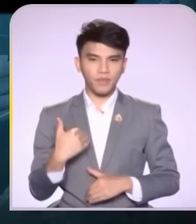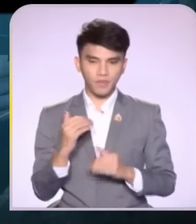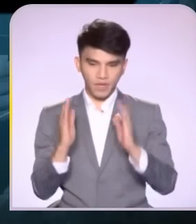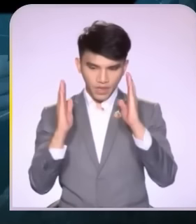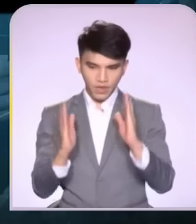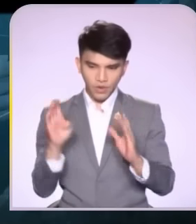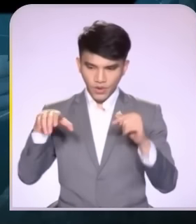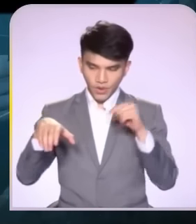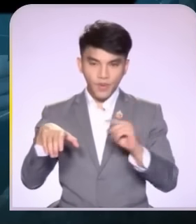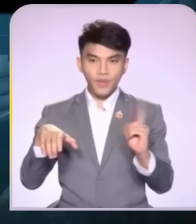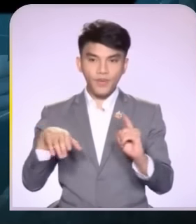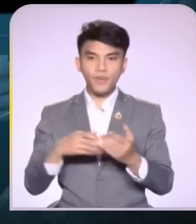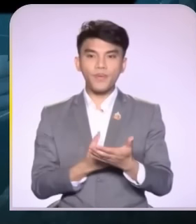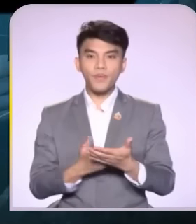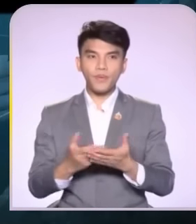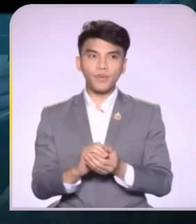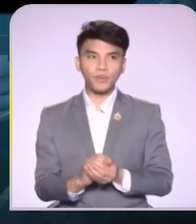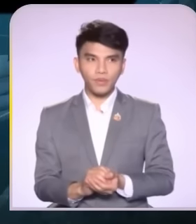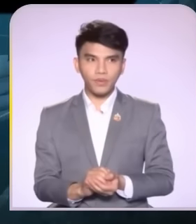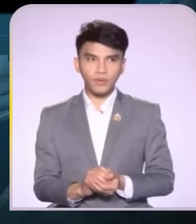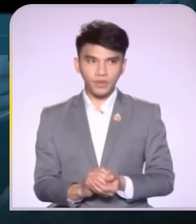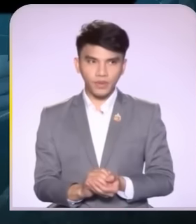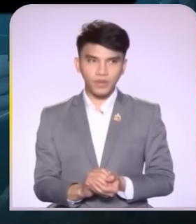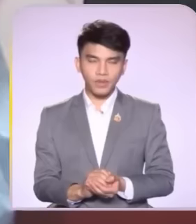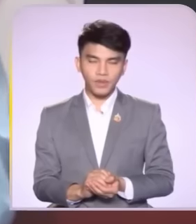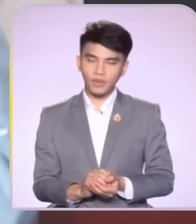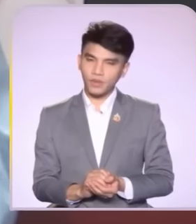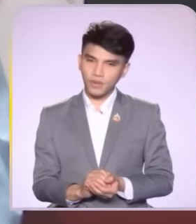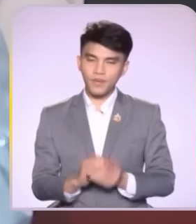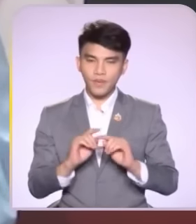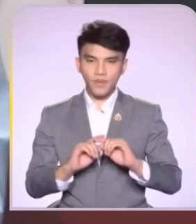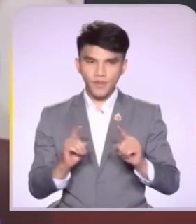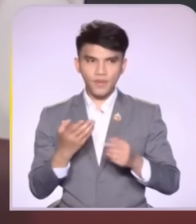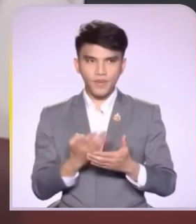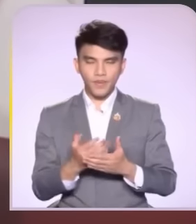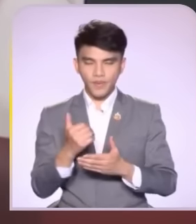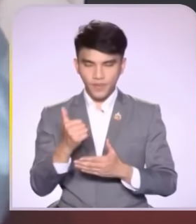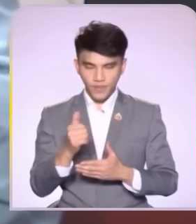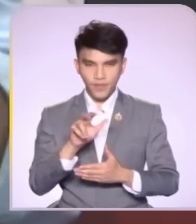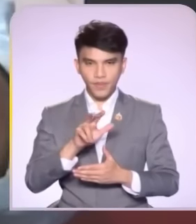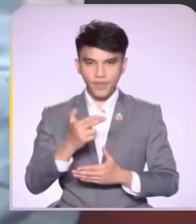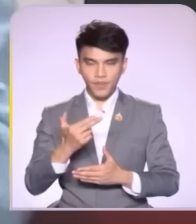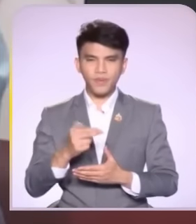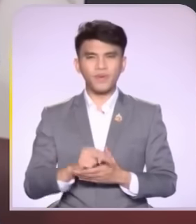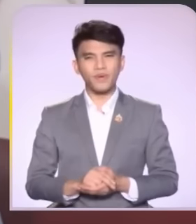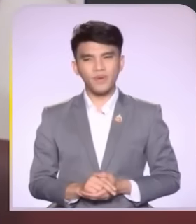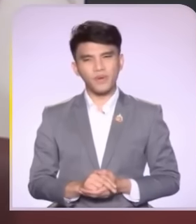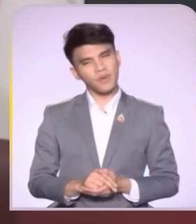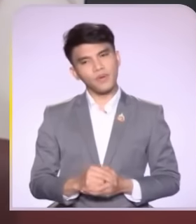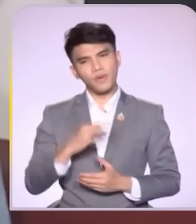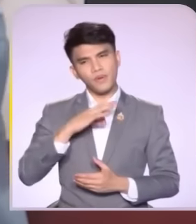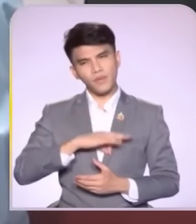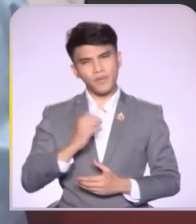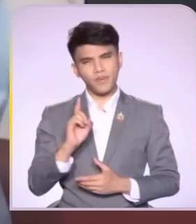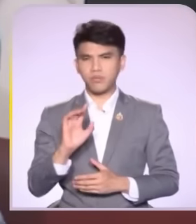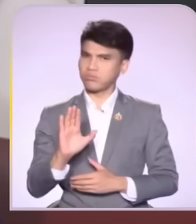ของบริษัทงั้นขอซื้อคืนแลกกับเหรียญคริปโตก็แล้วกันแต่เธอได้เงินคืน 30,000 กว่าบาทเธอเลยรู้สึกว่